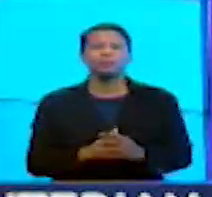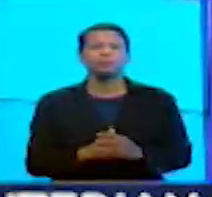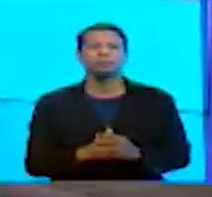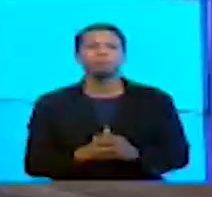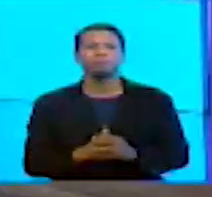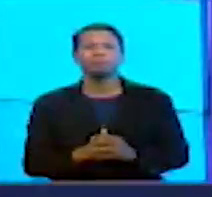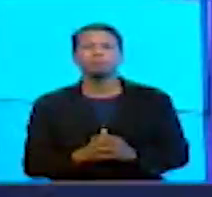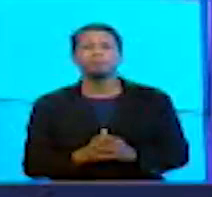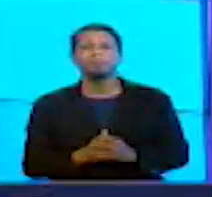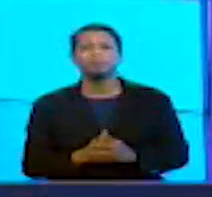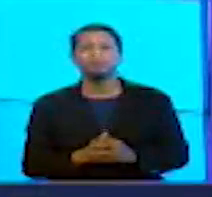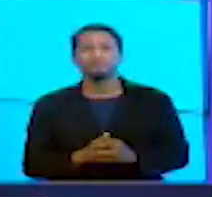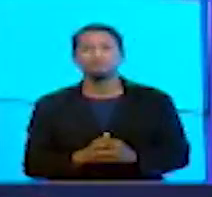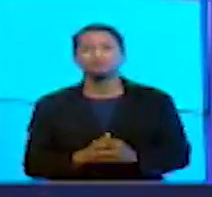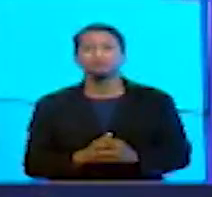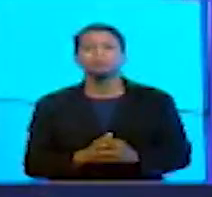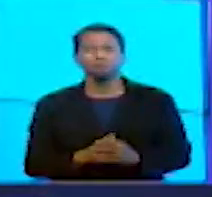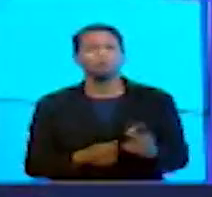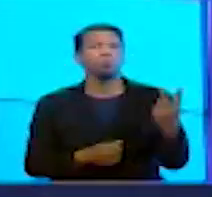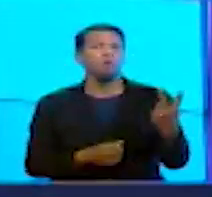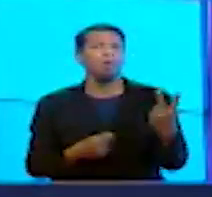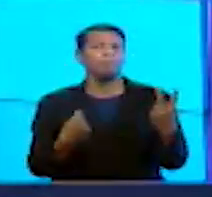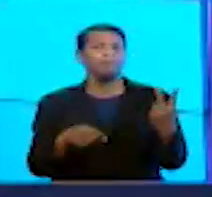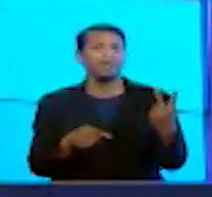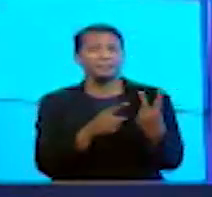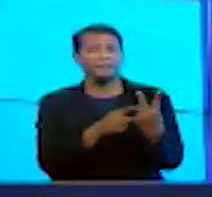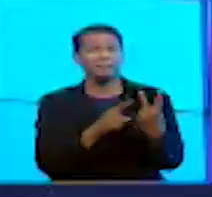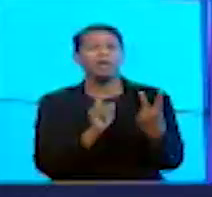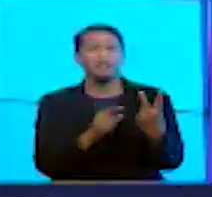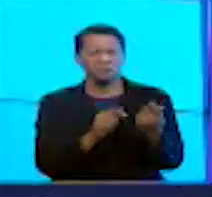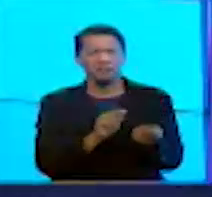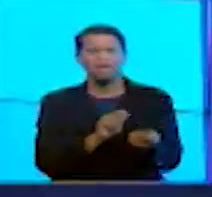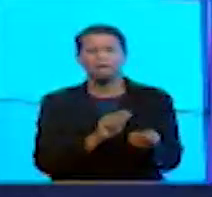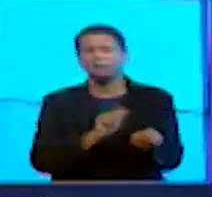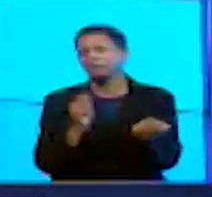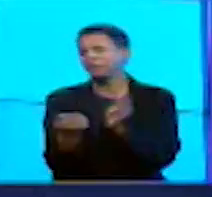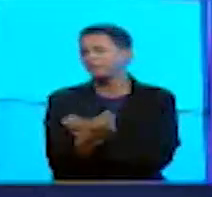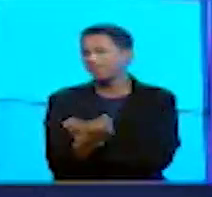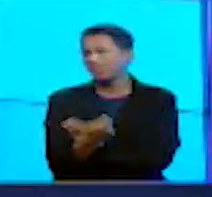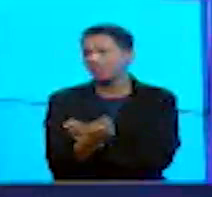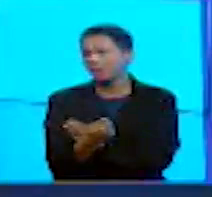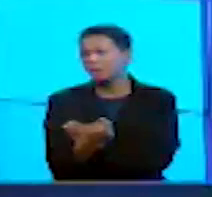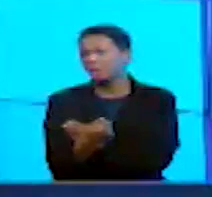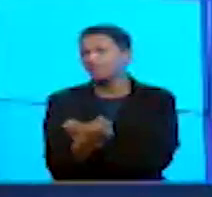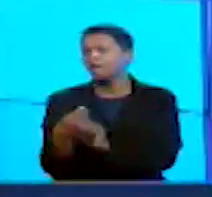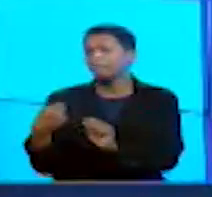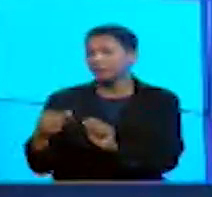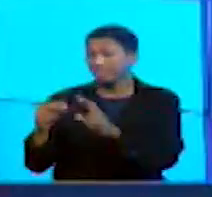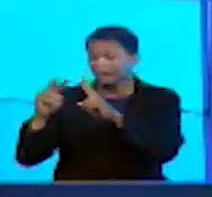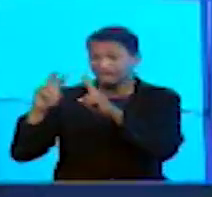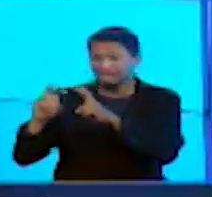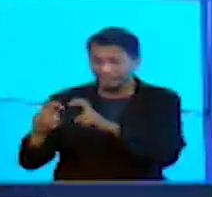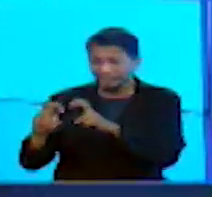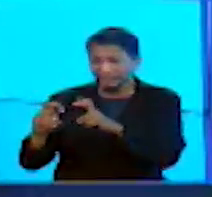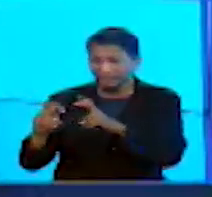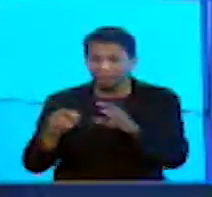Fajrul, dengan dua kementerian ini, baik tadi salah satunya penggabungan Kemenristek ke dalam Kemendikbud ini sendiri, tadi sudah disebutkan bahwa memang